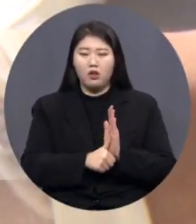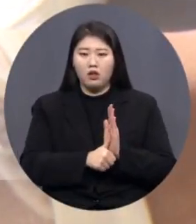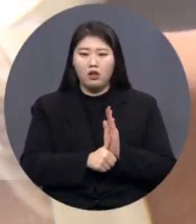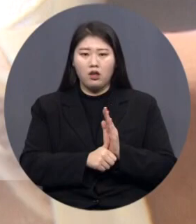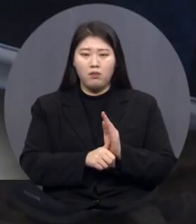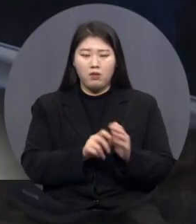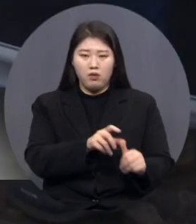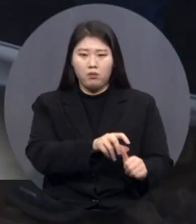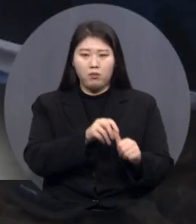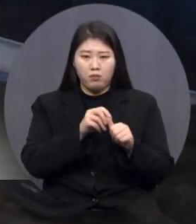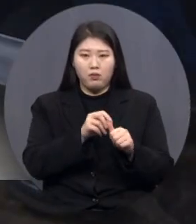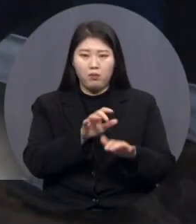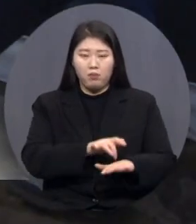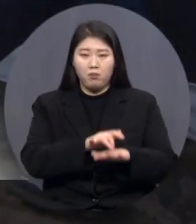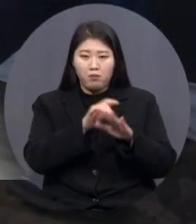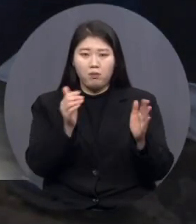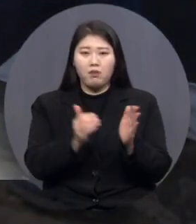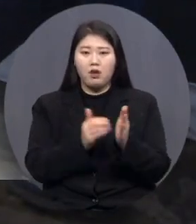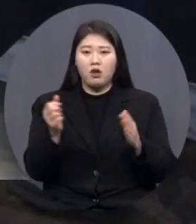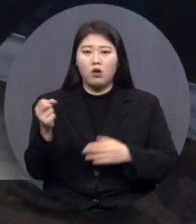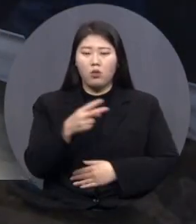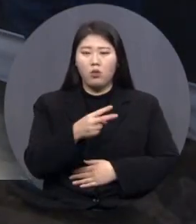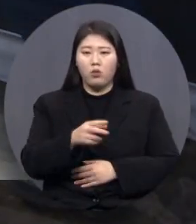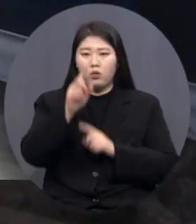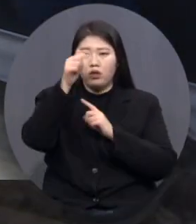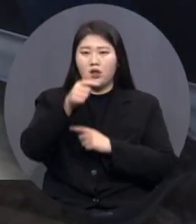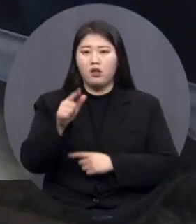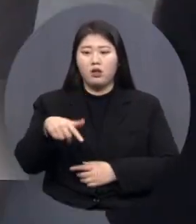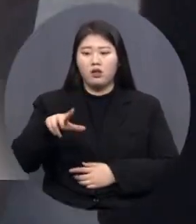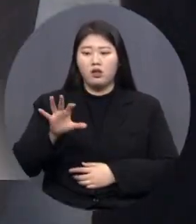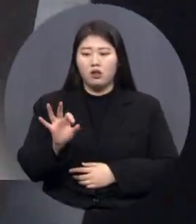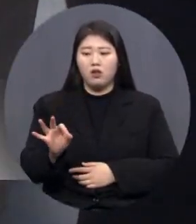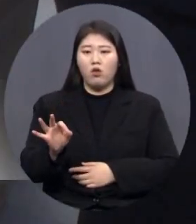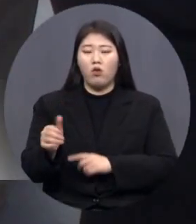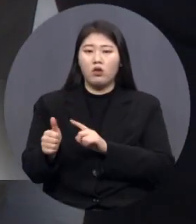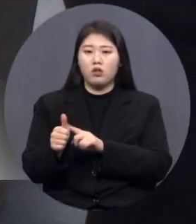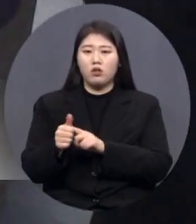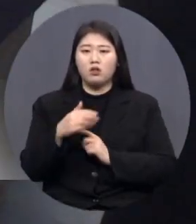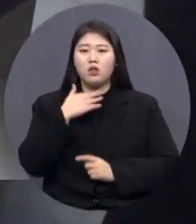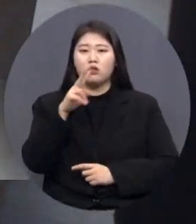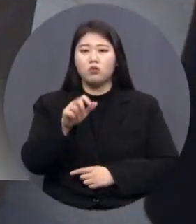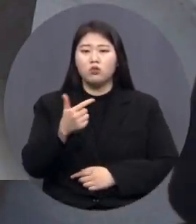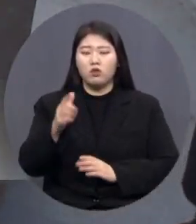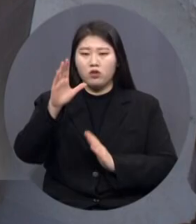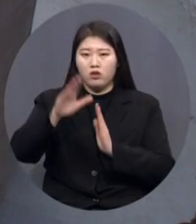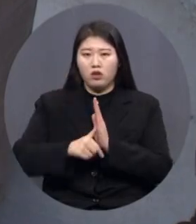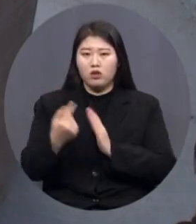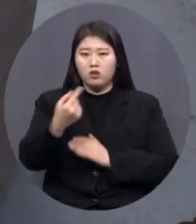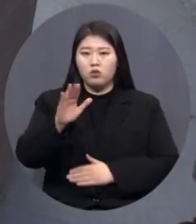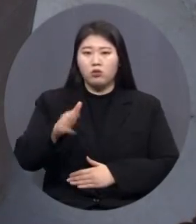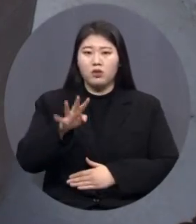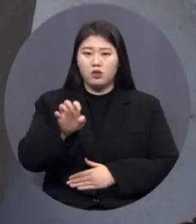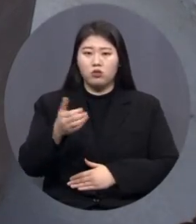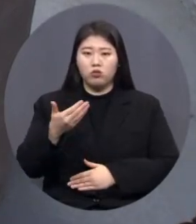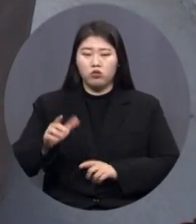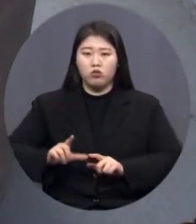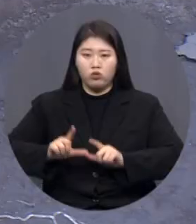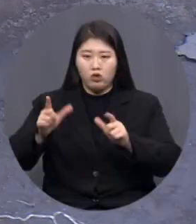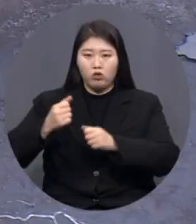예비검속돼 행방불명됐고 고 이한성 희생자는 26살이었던